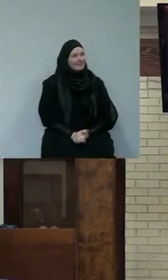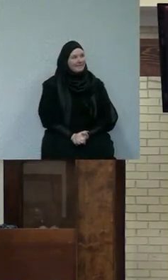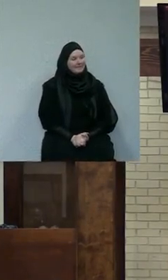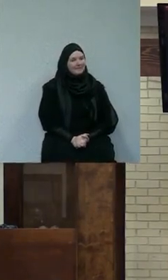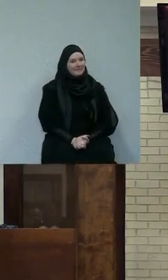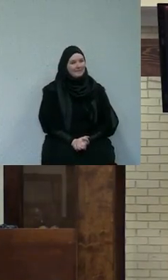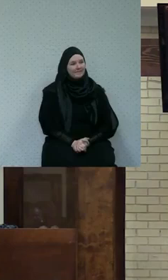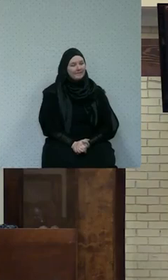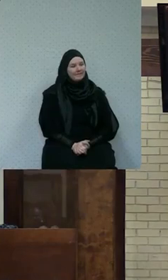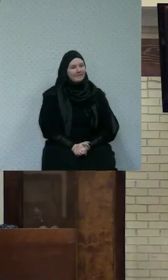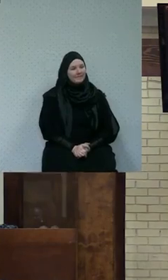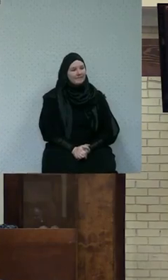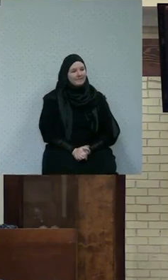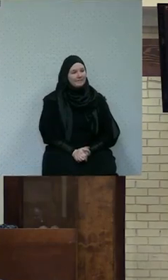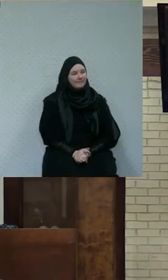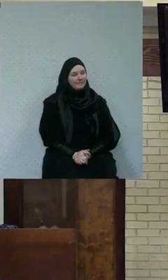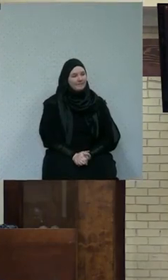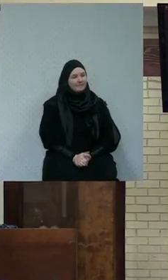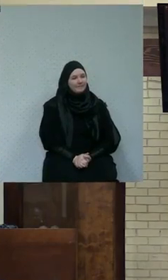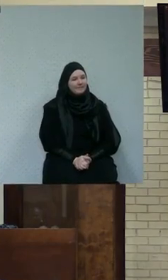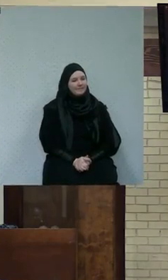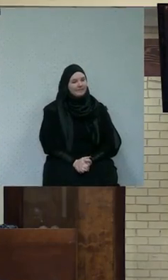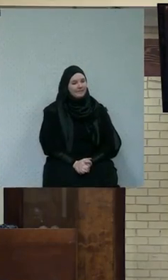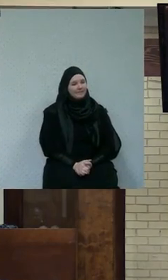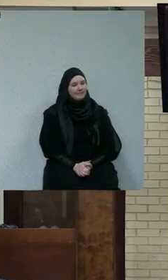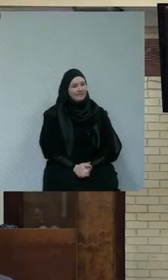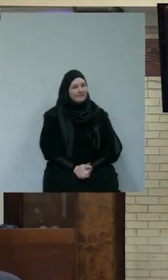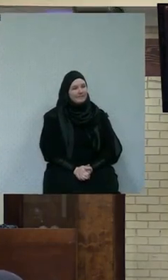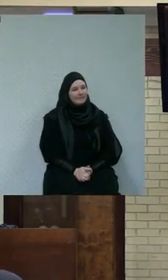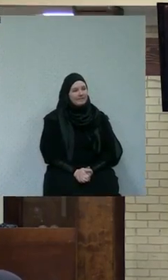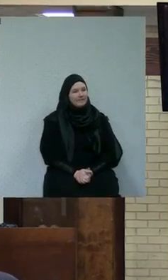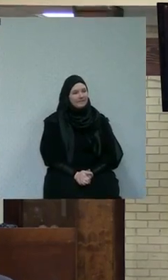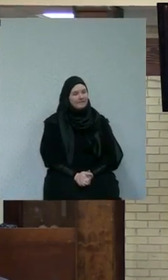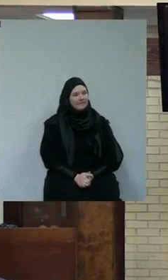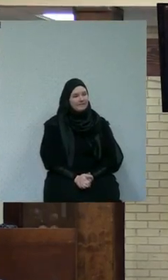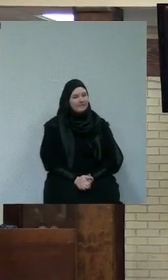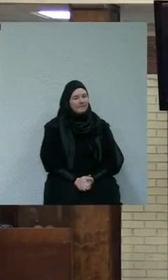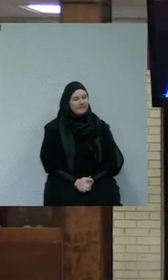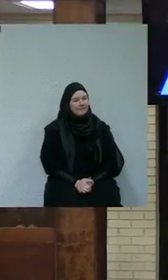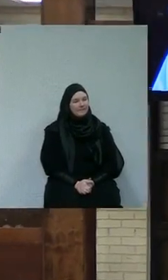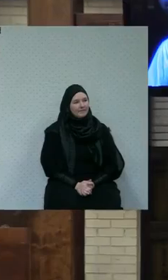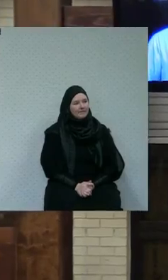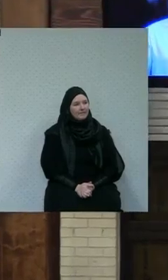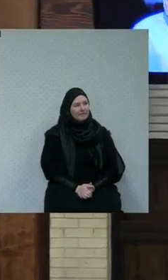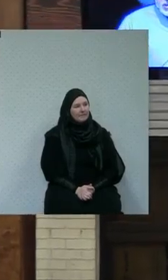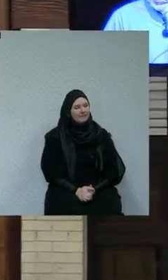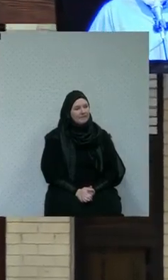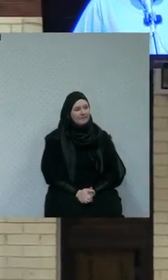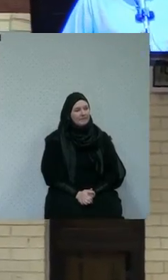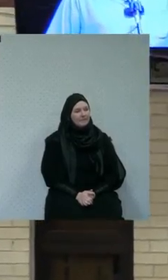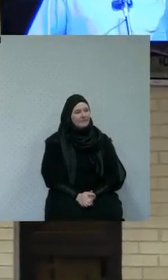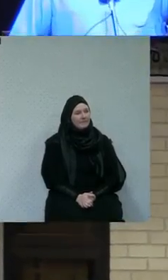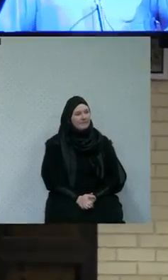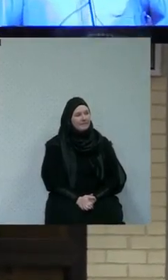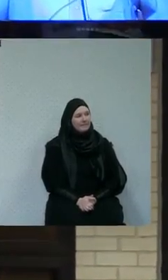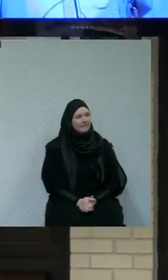أنفسنا ومن سيئات أعمالنا. من يهدي الله فلا مضل له، ومن يضلل فلا هادي له، ولا